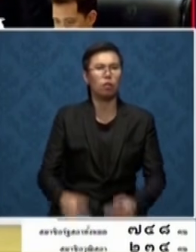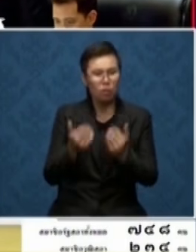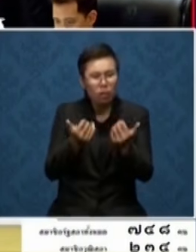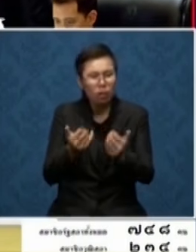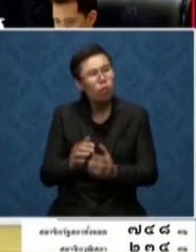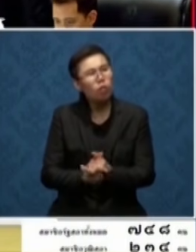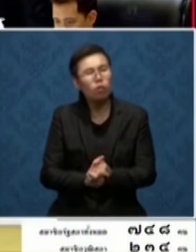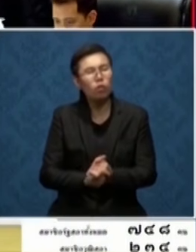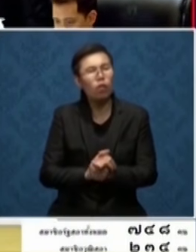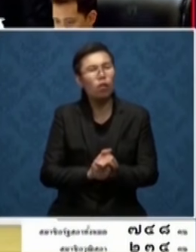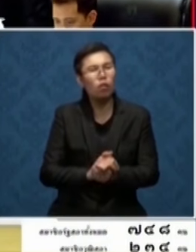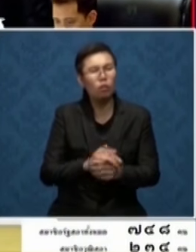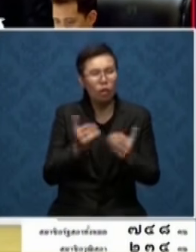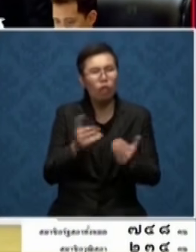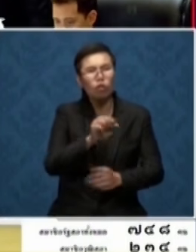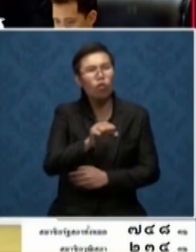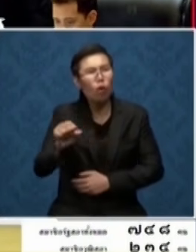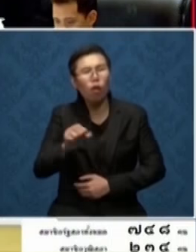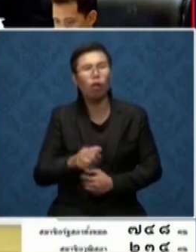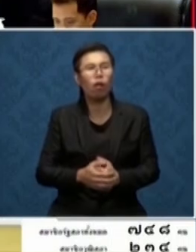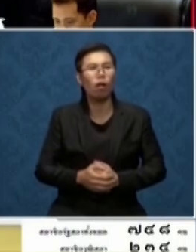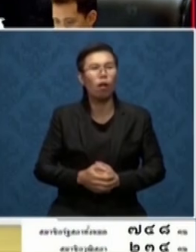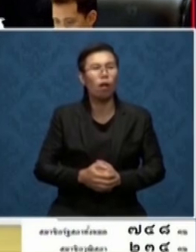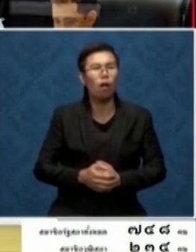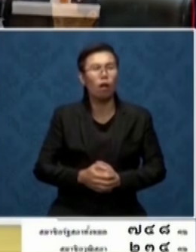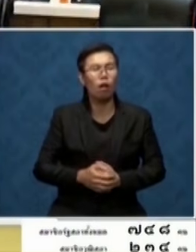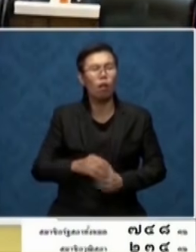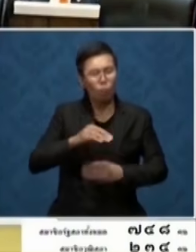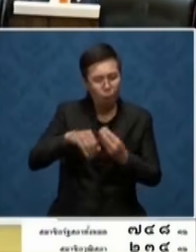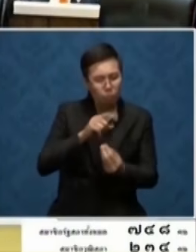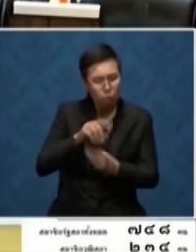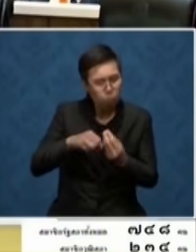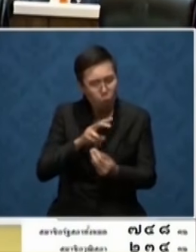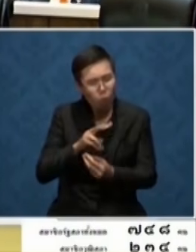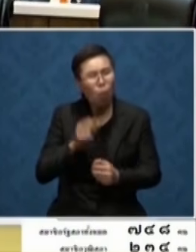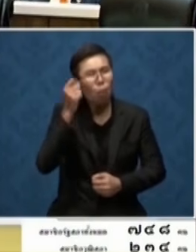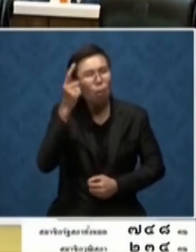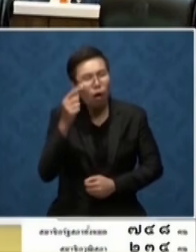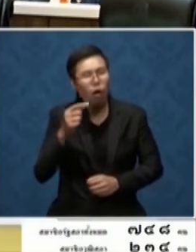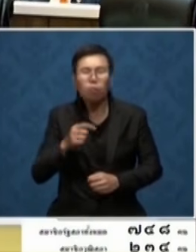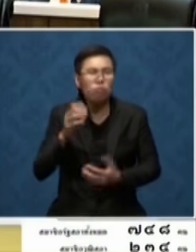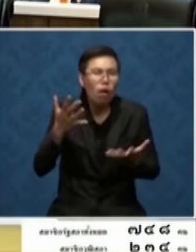แล้วฮะขอโทษเถอะฮะกฎหมายสูงสุดท่านไม่เข้าใจหรืออย่างไร